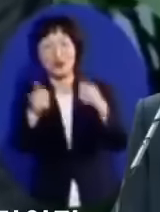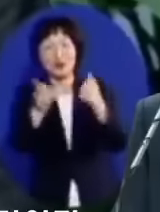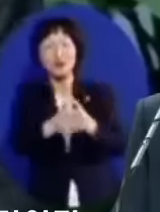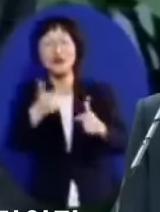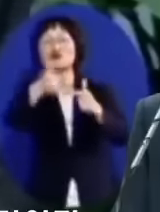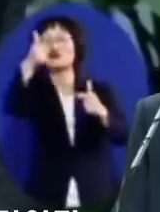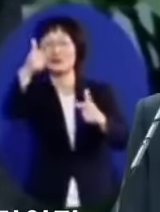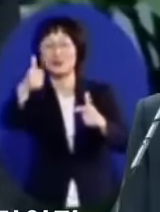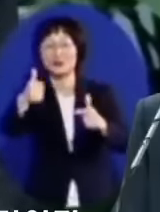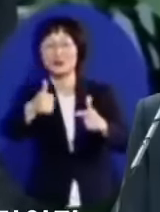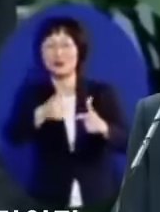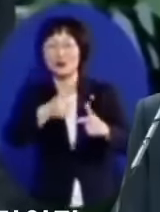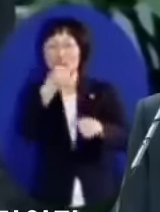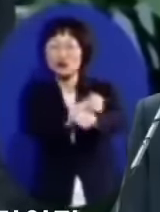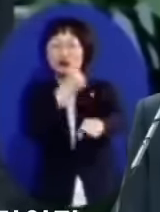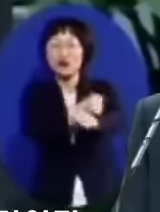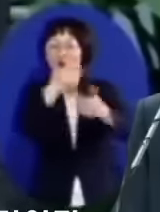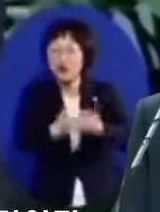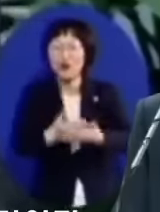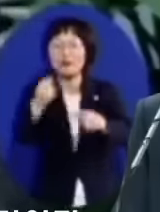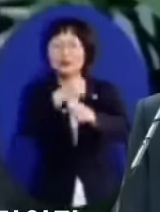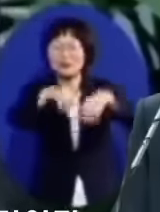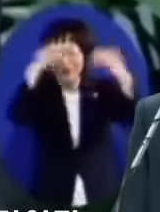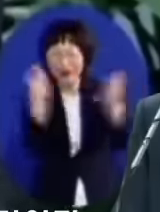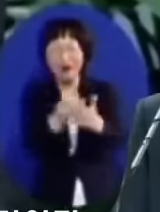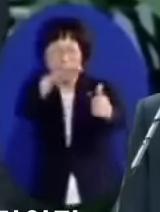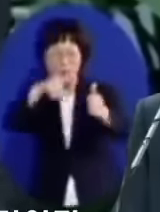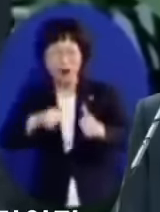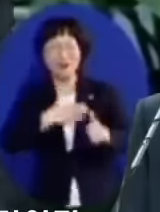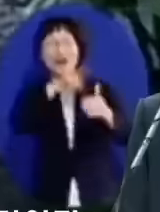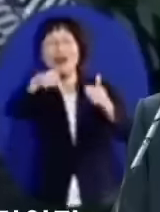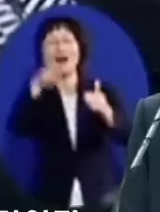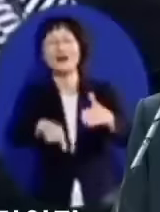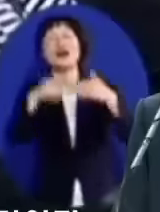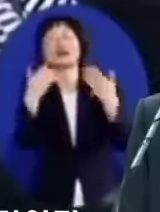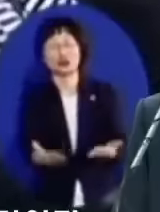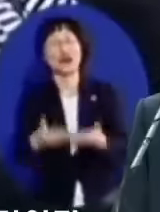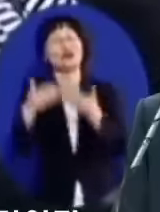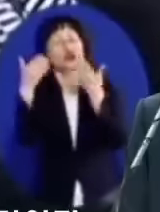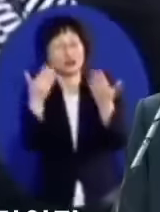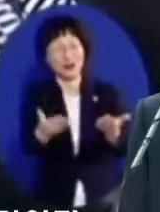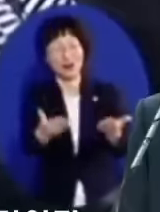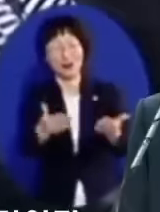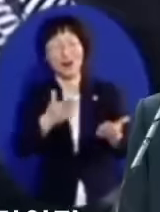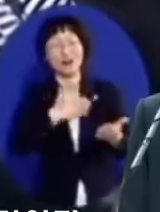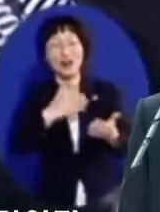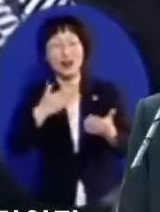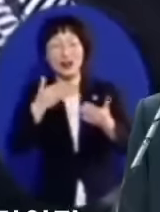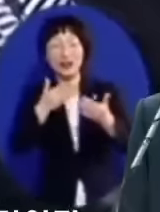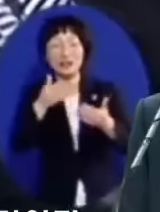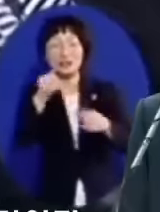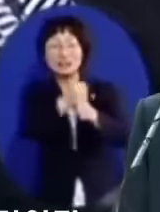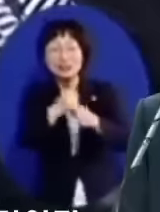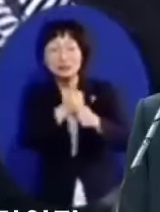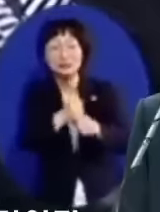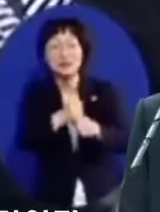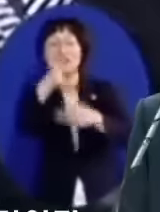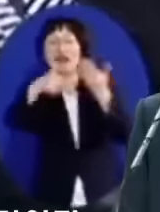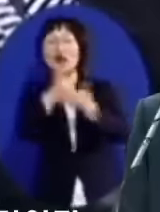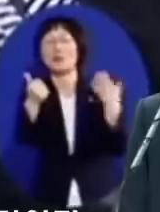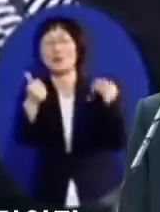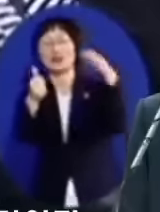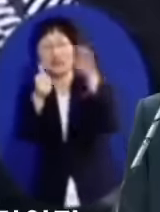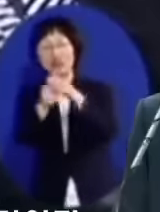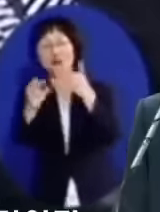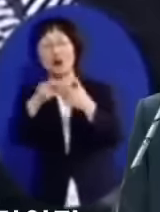예수님이 수고하고 무거운 짐진 자들아 다 내게로 오라. 내가 너희를 쉬게 하리라. 내 짐을 야훼께 맡겨라. 그래야만 너를